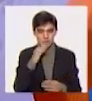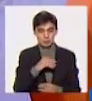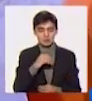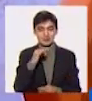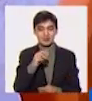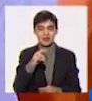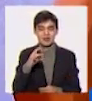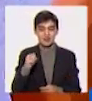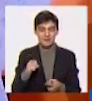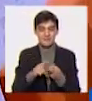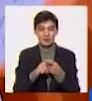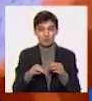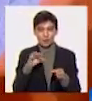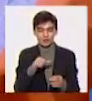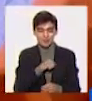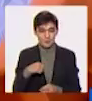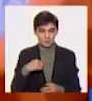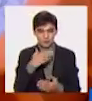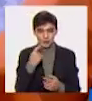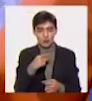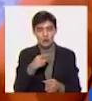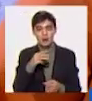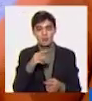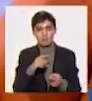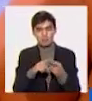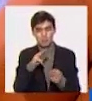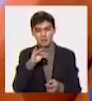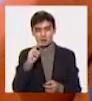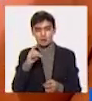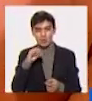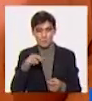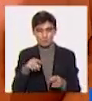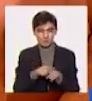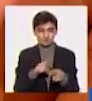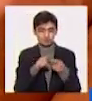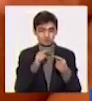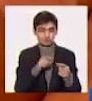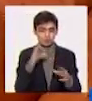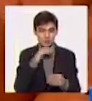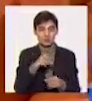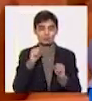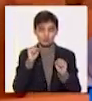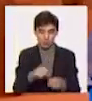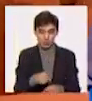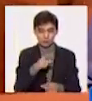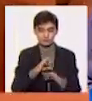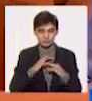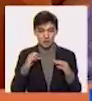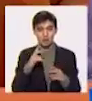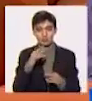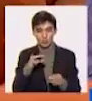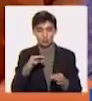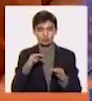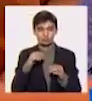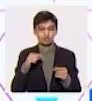енді коронавирустың өзіне болмаса да, микробқа қарсы тұру қабілетке жоғары. Сондықтан қолданса болады, бірақ енді таза коронавирустан деп